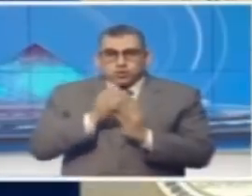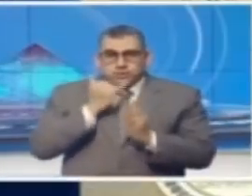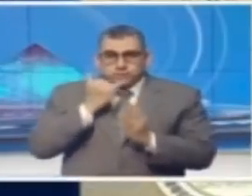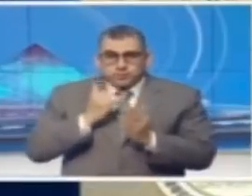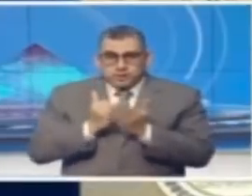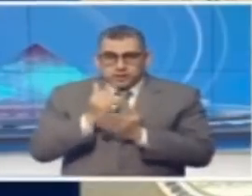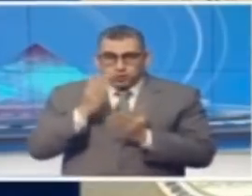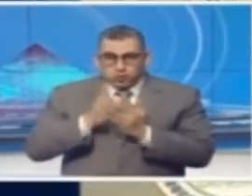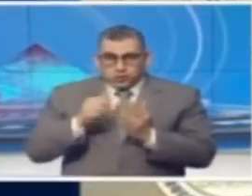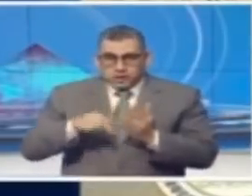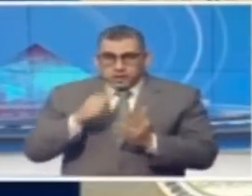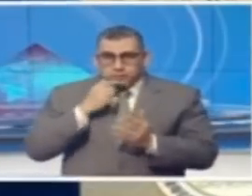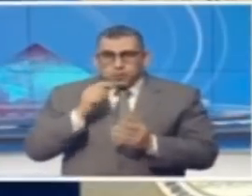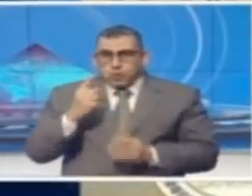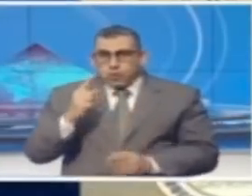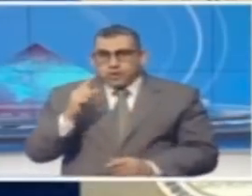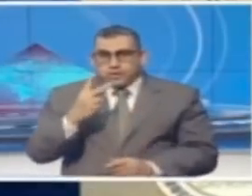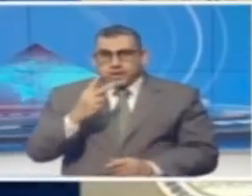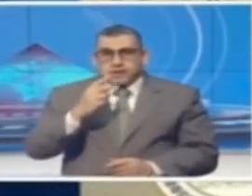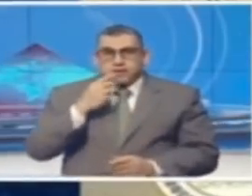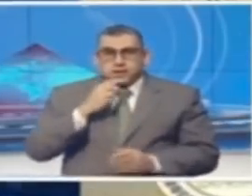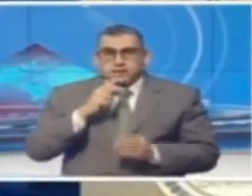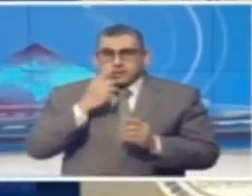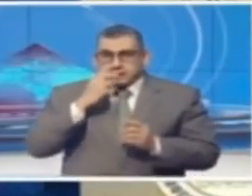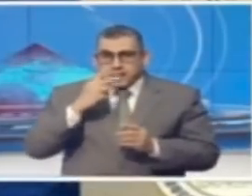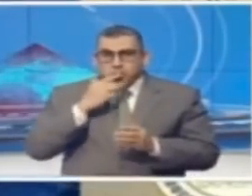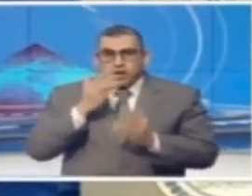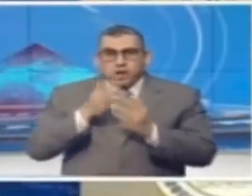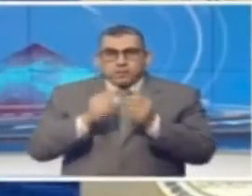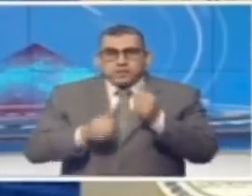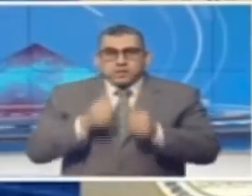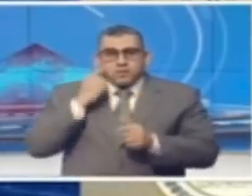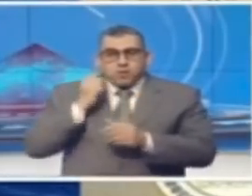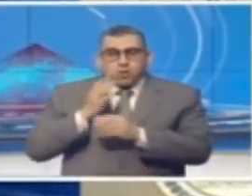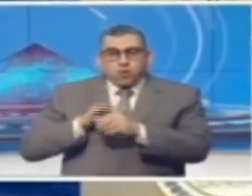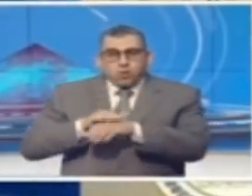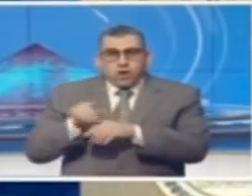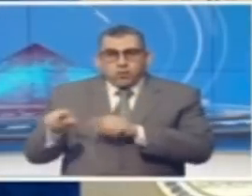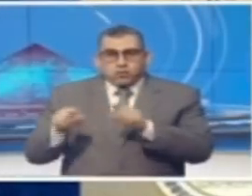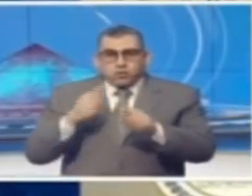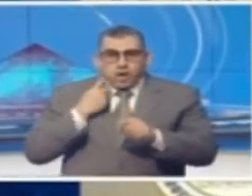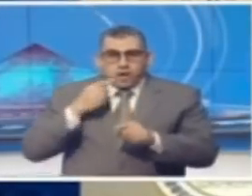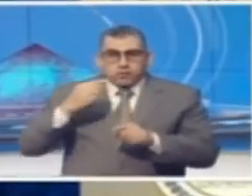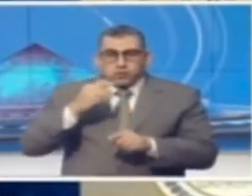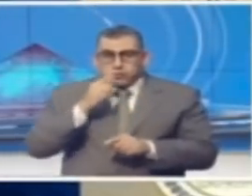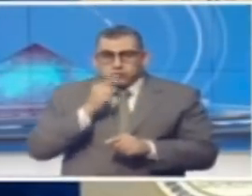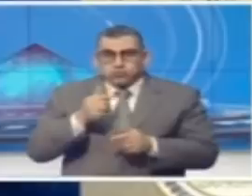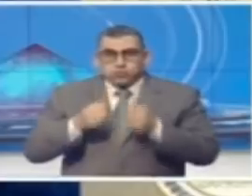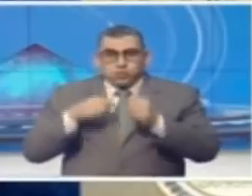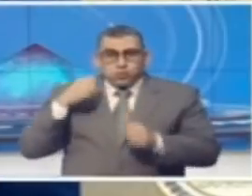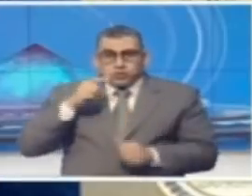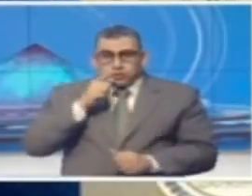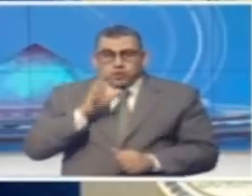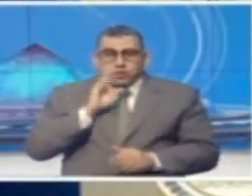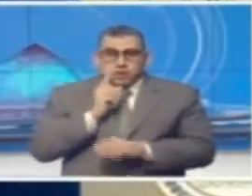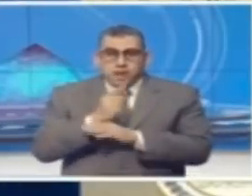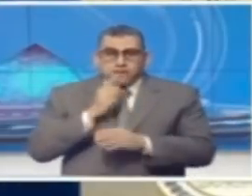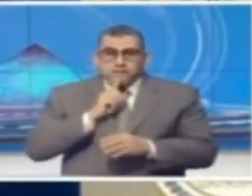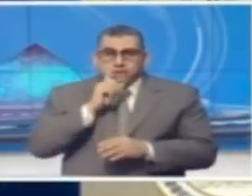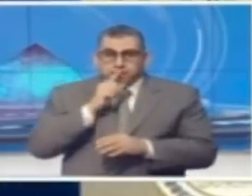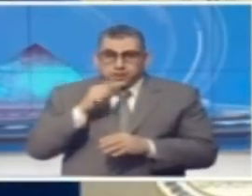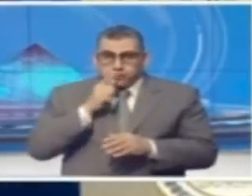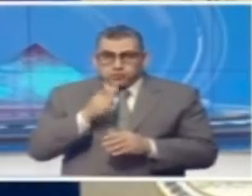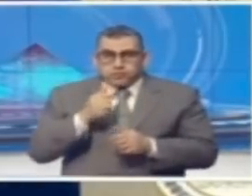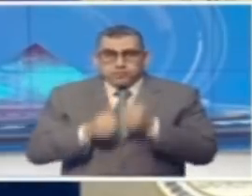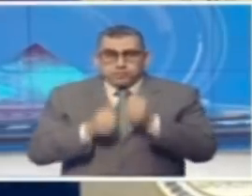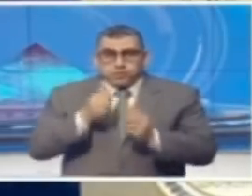الدراسي الحالي للصفين الأول والثاني الثانوي على الاختيار من متعدد، هذا وأكدت وزارة التربية والتعليم والتعليم